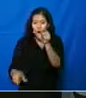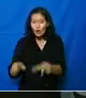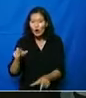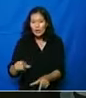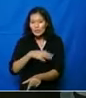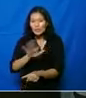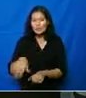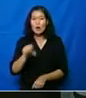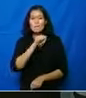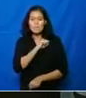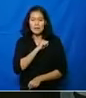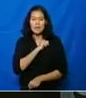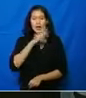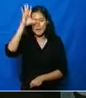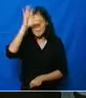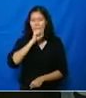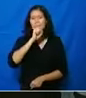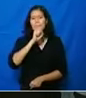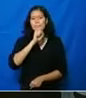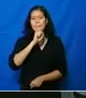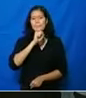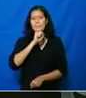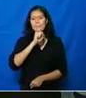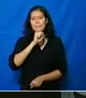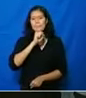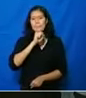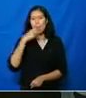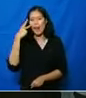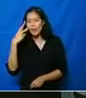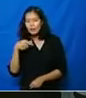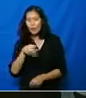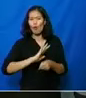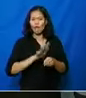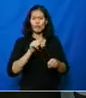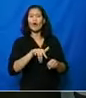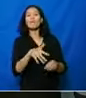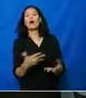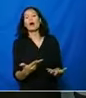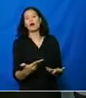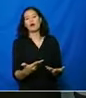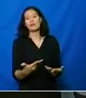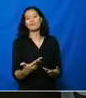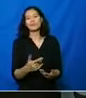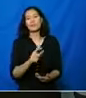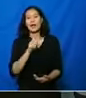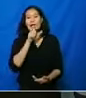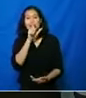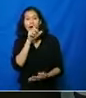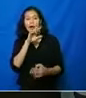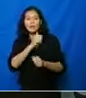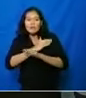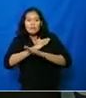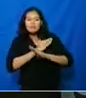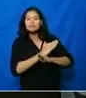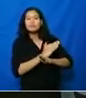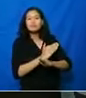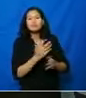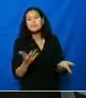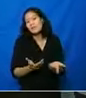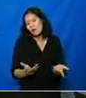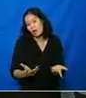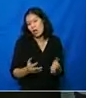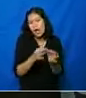semuanya paham apa ancaman yang akan kita hadapi dan bagaimana cara kita menghadapinya,